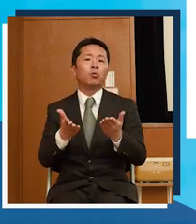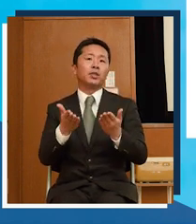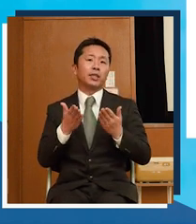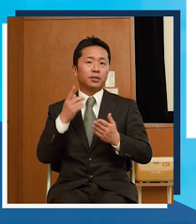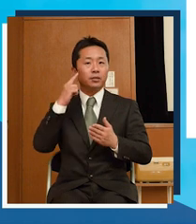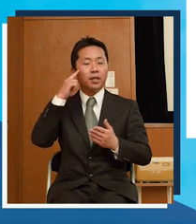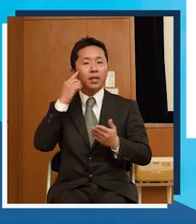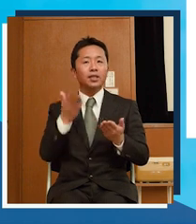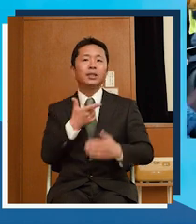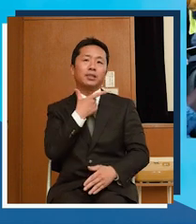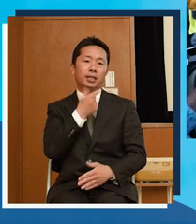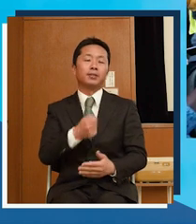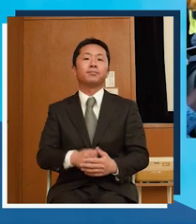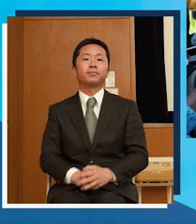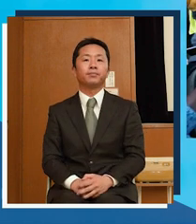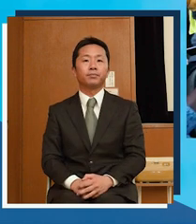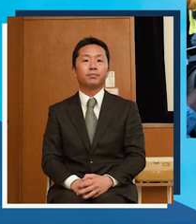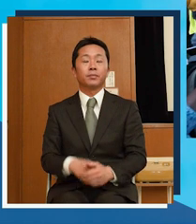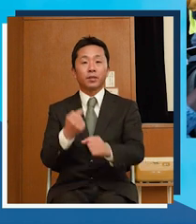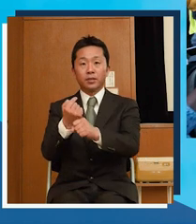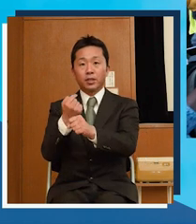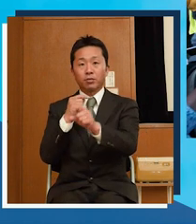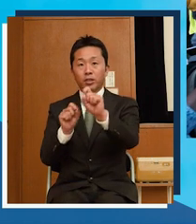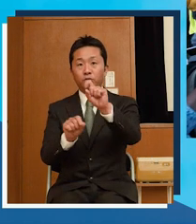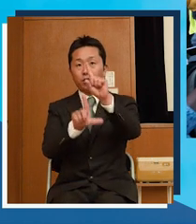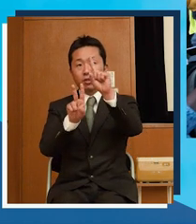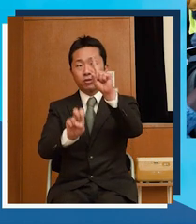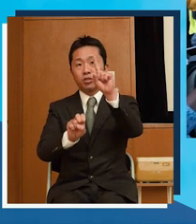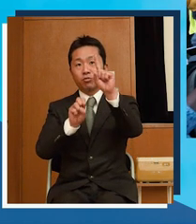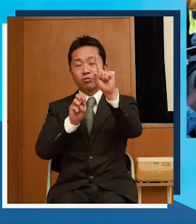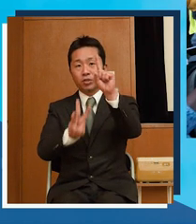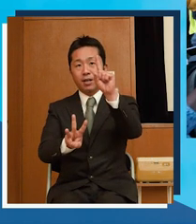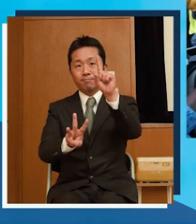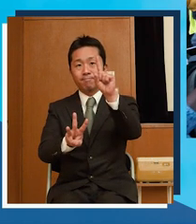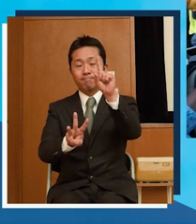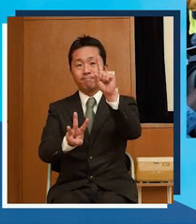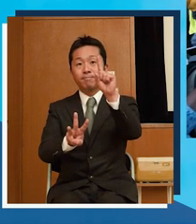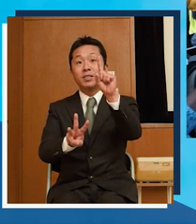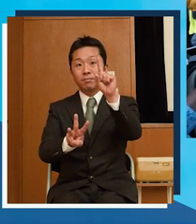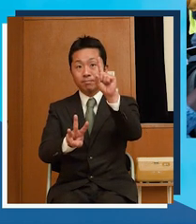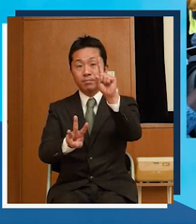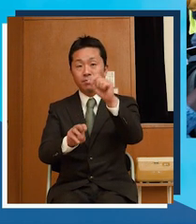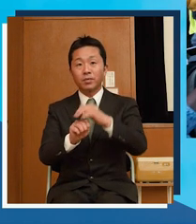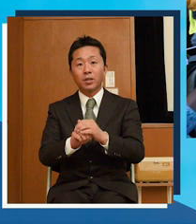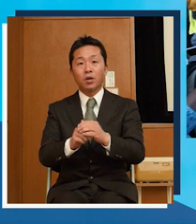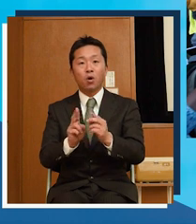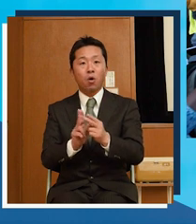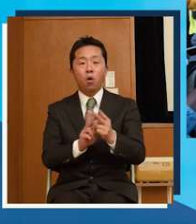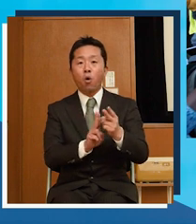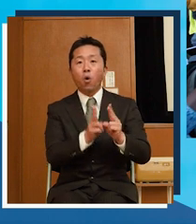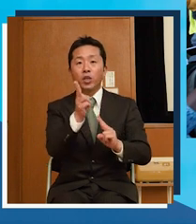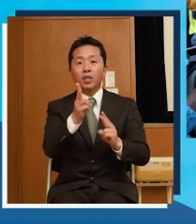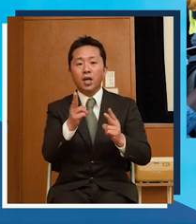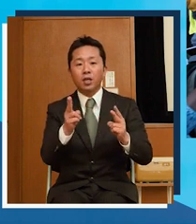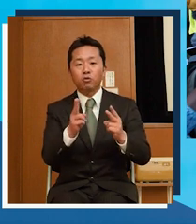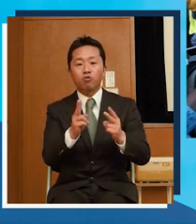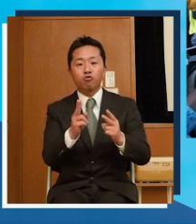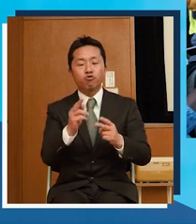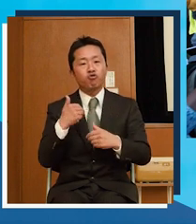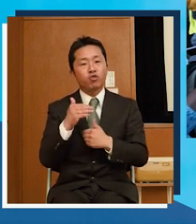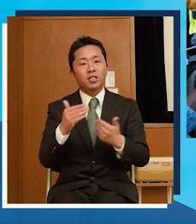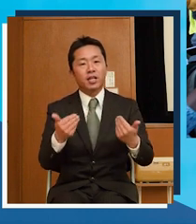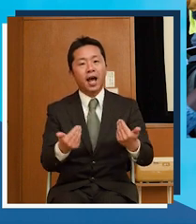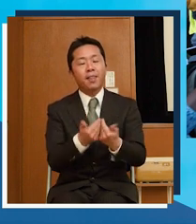考えていただきたいと思います昨年11月23日最後のスライドを紹介しましょう沖縄の軍事家に反対し